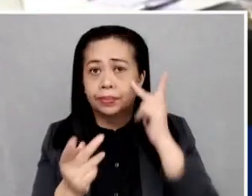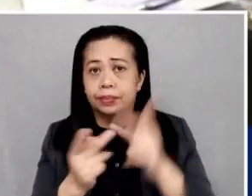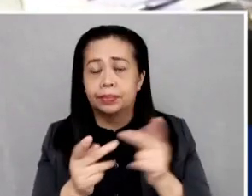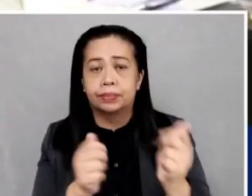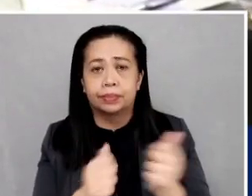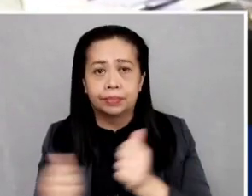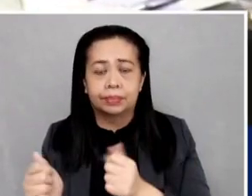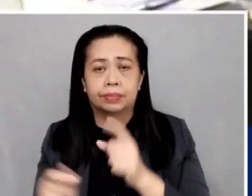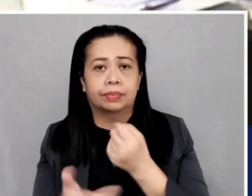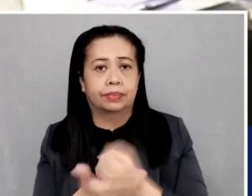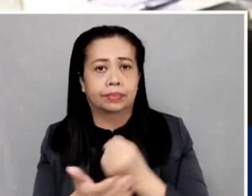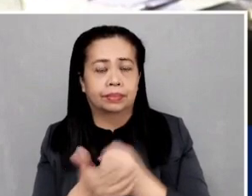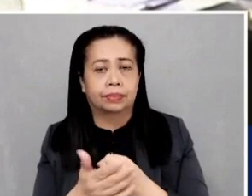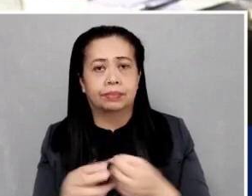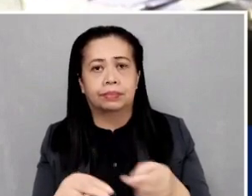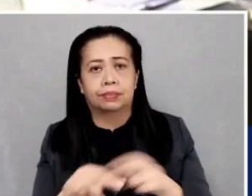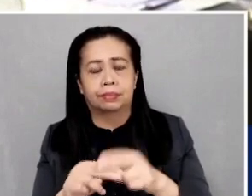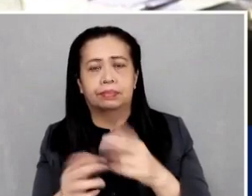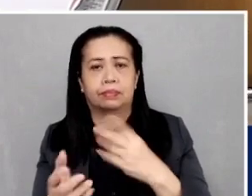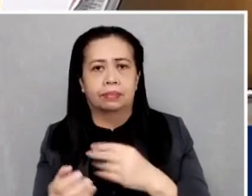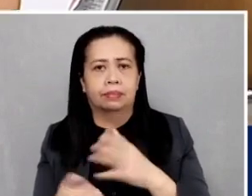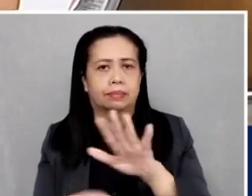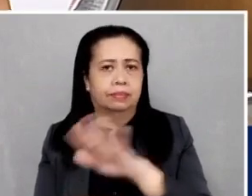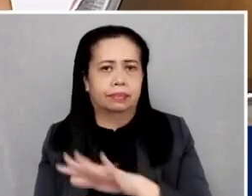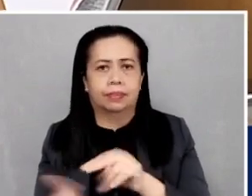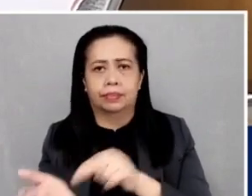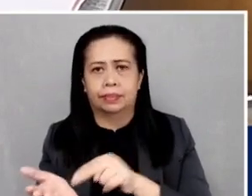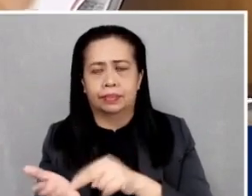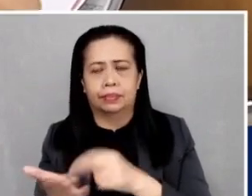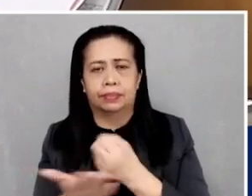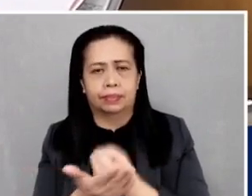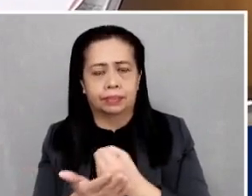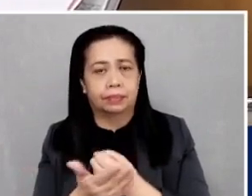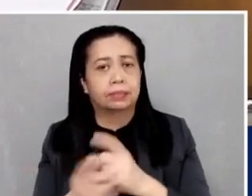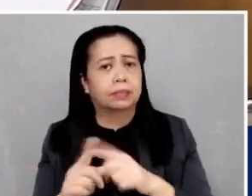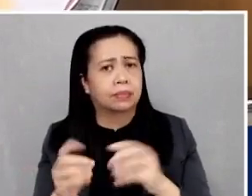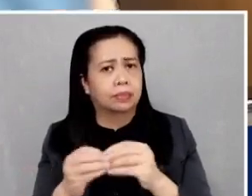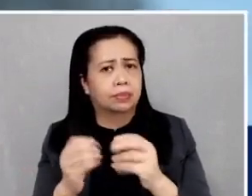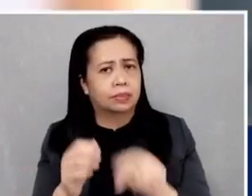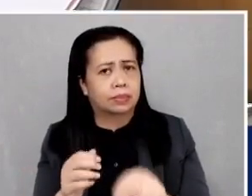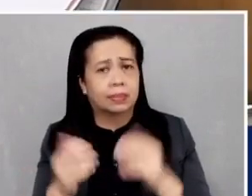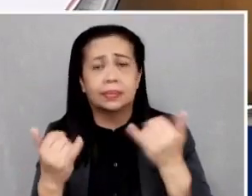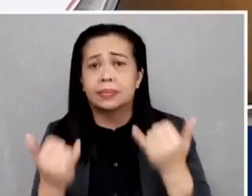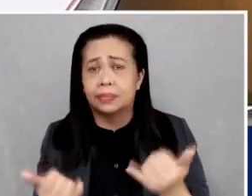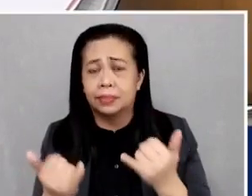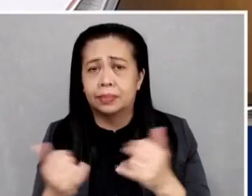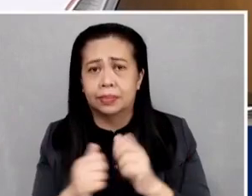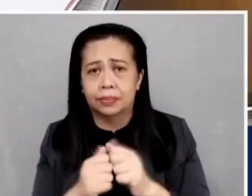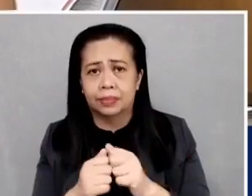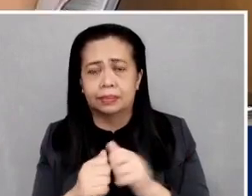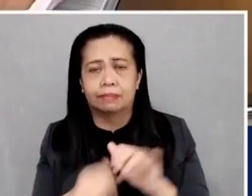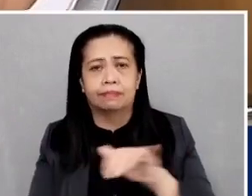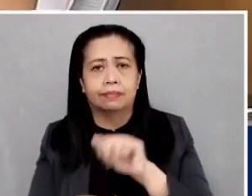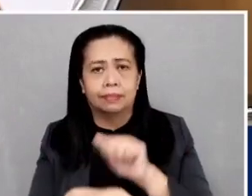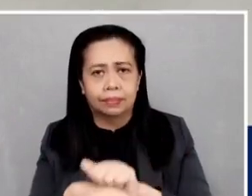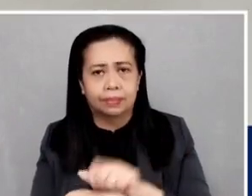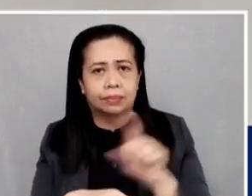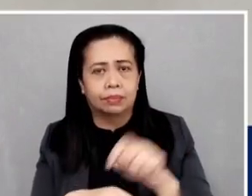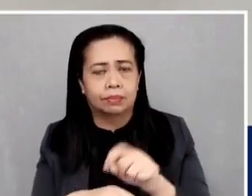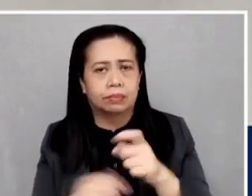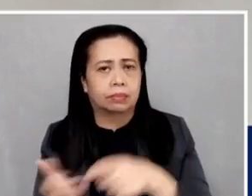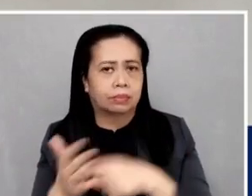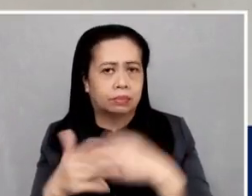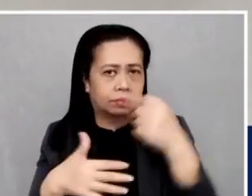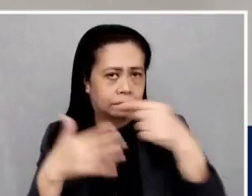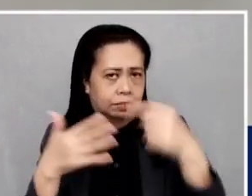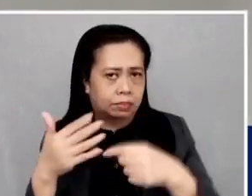ang sahod at mga insentibo ng mga nurse. Pero higit umanong kailangan ngayon ang pagtatakda ng mga kondisyon